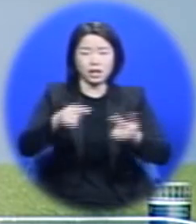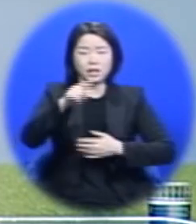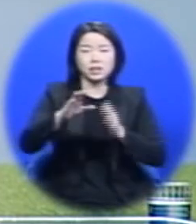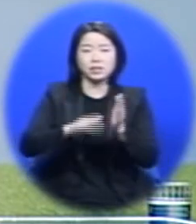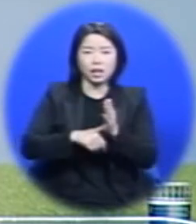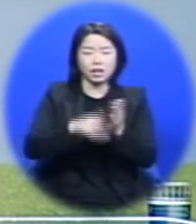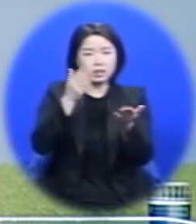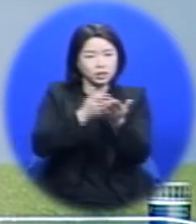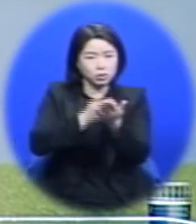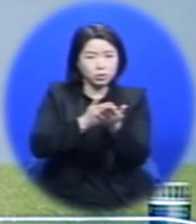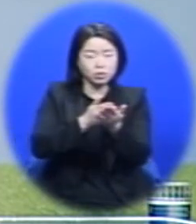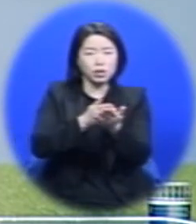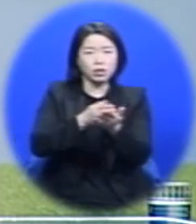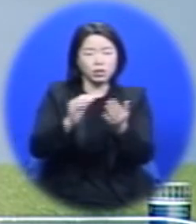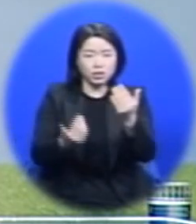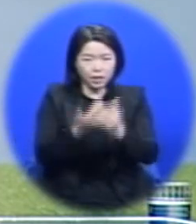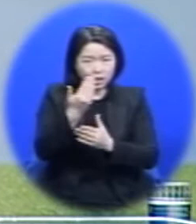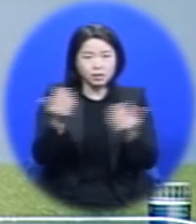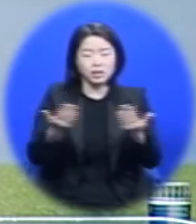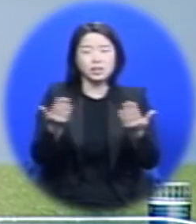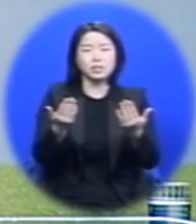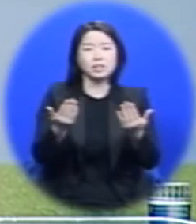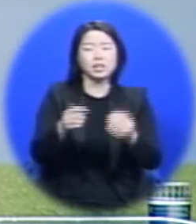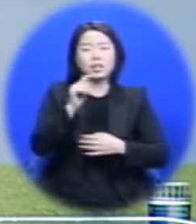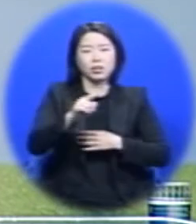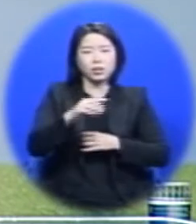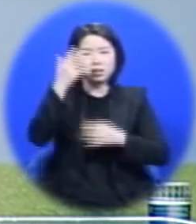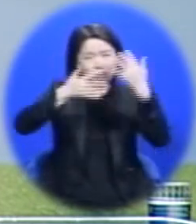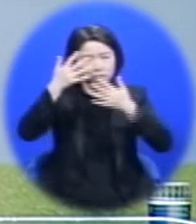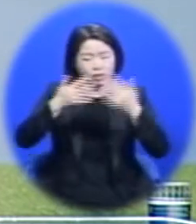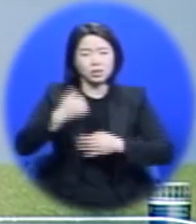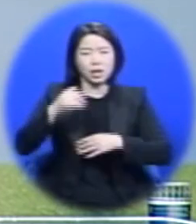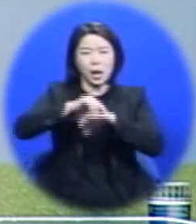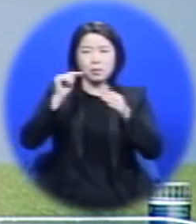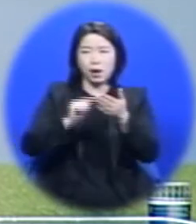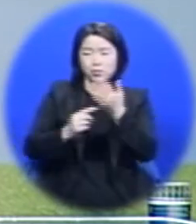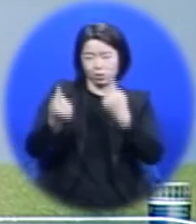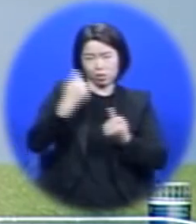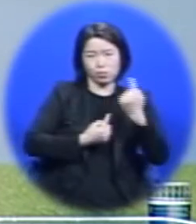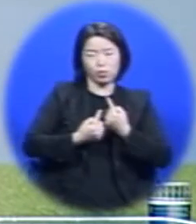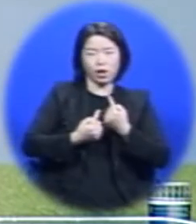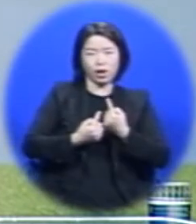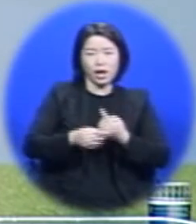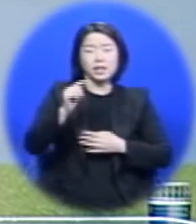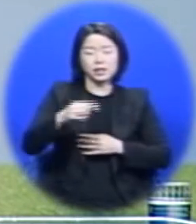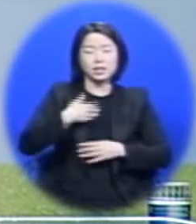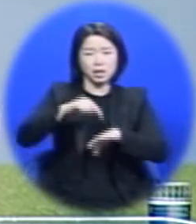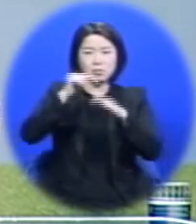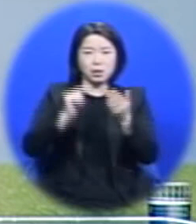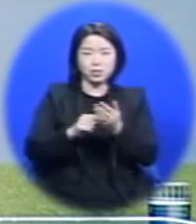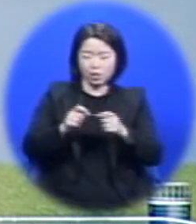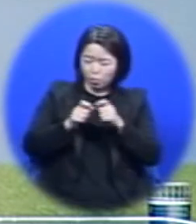그때 그 뉴스들, 거기에서 일어났던 일들, 거기에서 있던 영상들이 제 마음속에 들어오고 그게 제